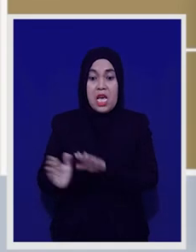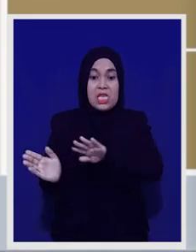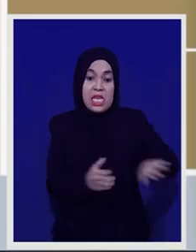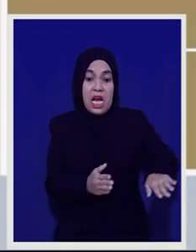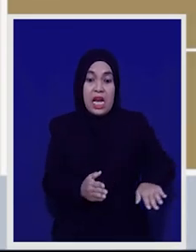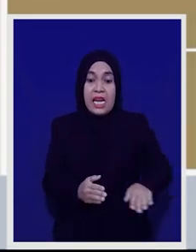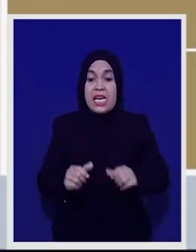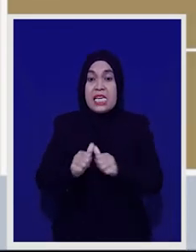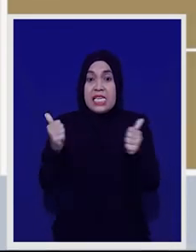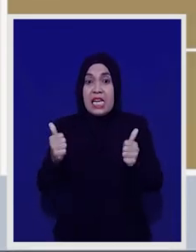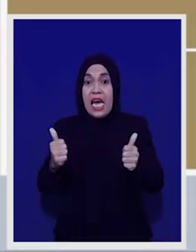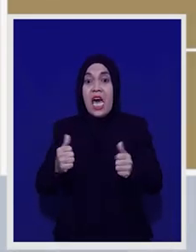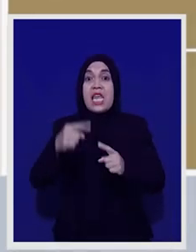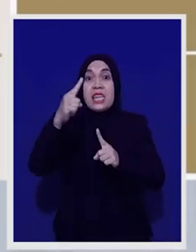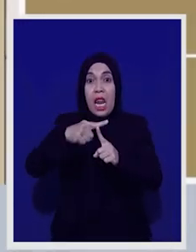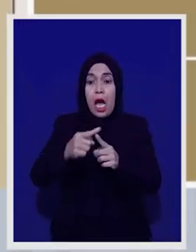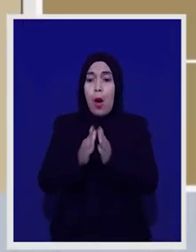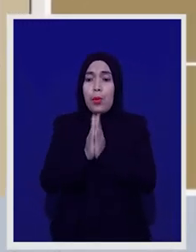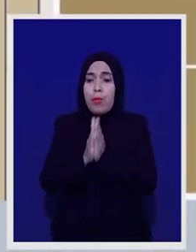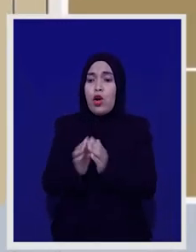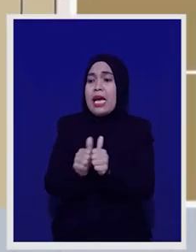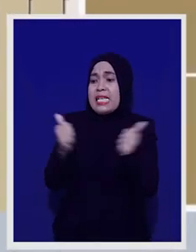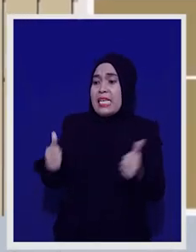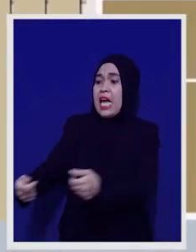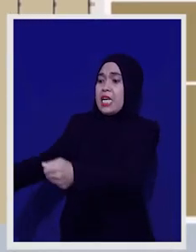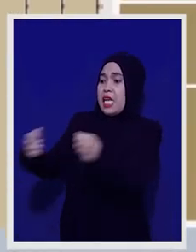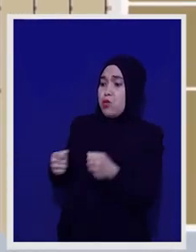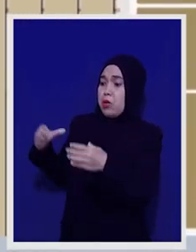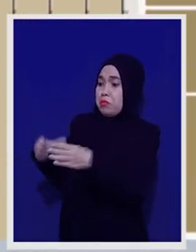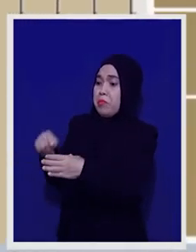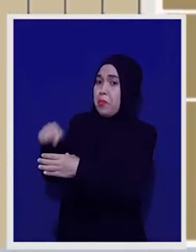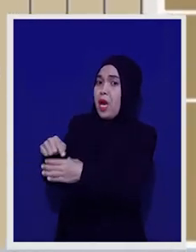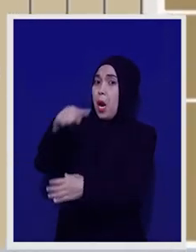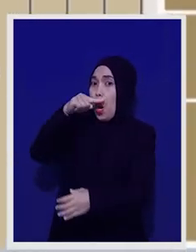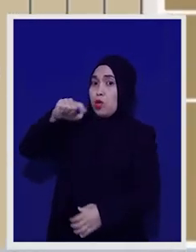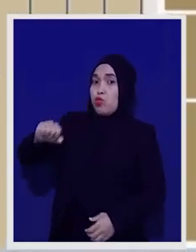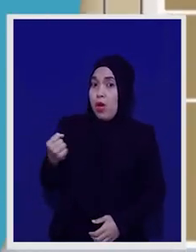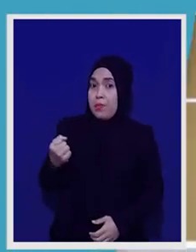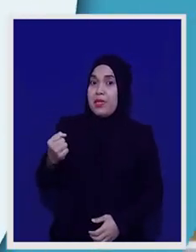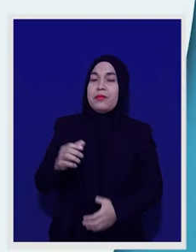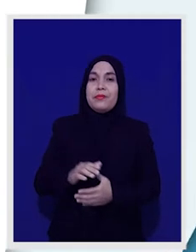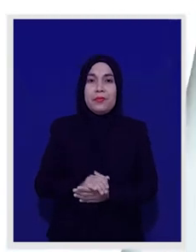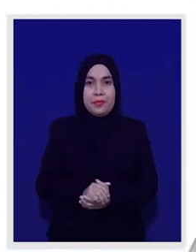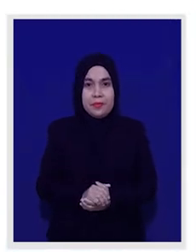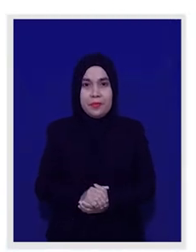Sedangkan cerai talak adalah permohonan cerai yang diajukan oleh pihak suami.